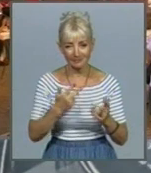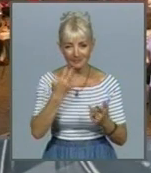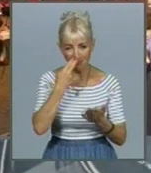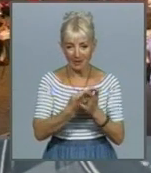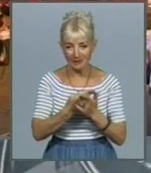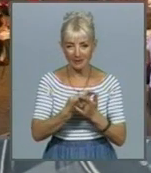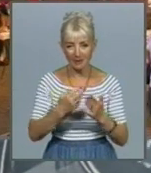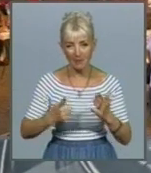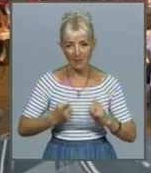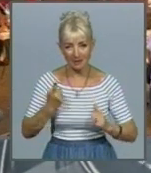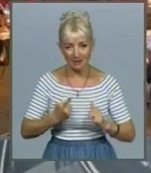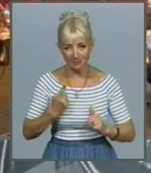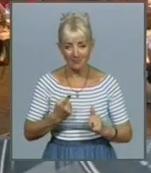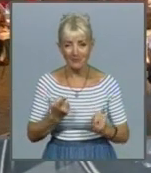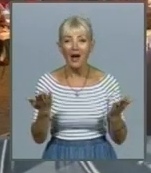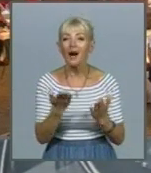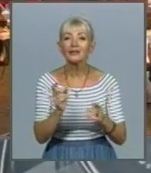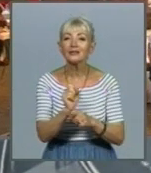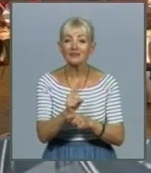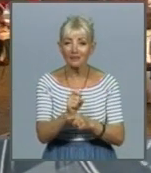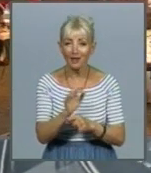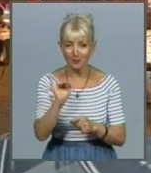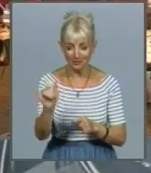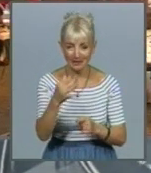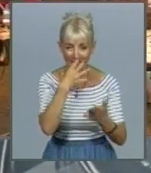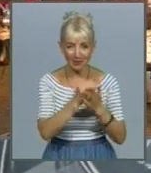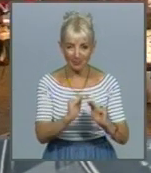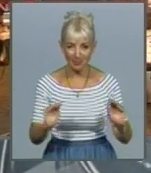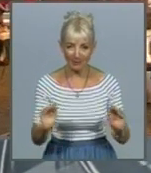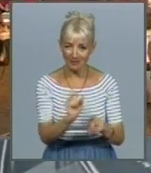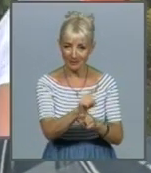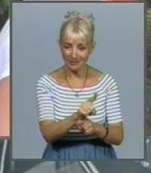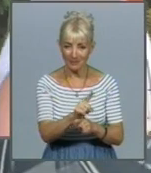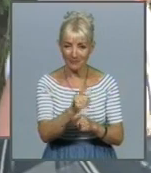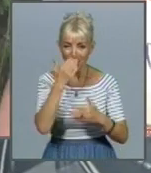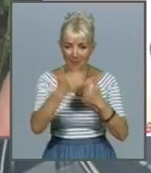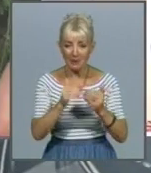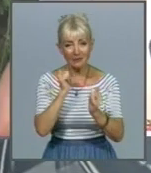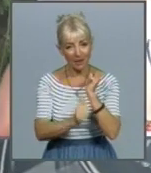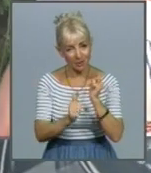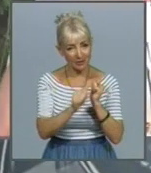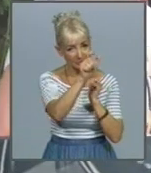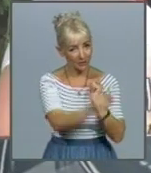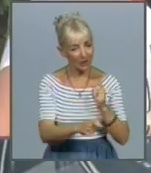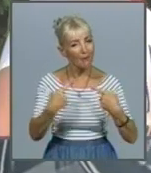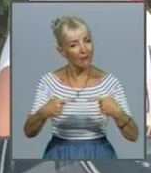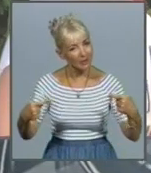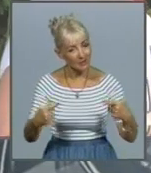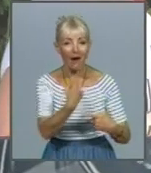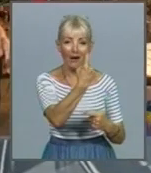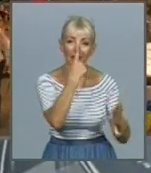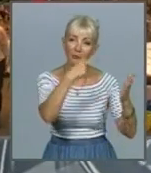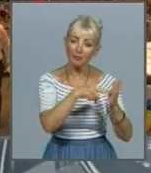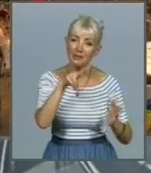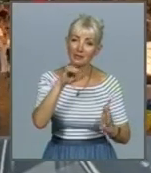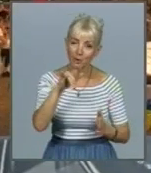своими ребятами какие задачи теми фактами а вы знаете перед каждым разные задачи попасть в лигу попасть